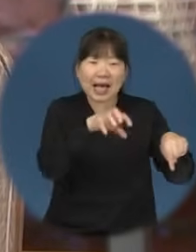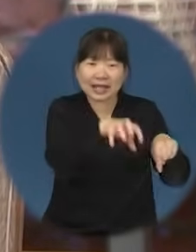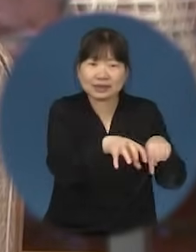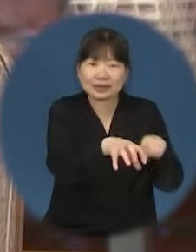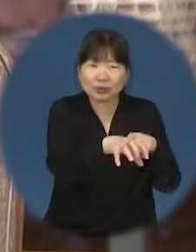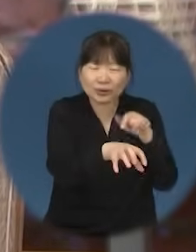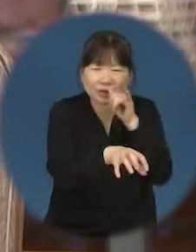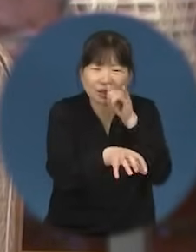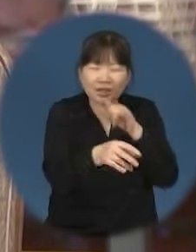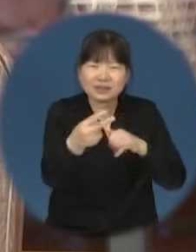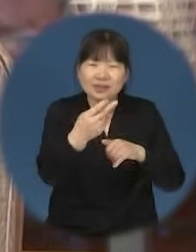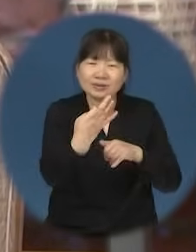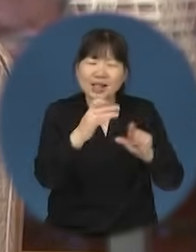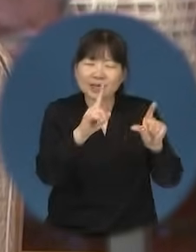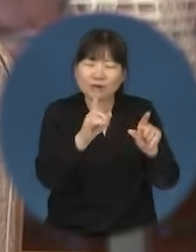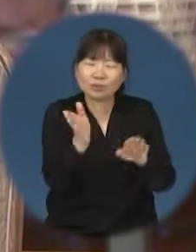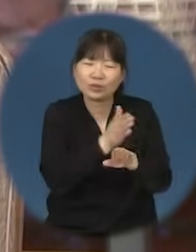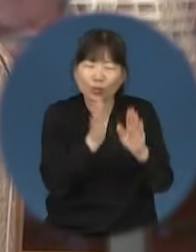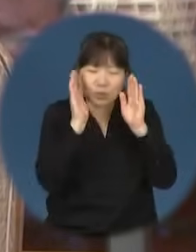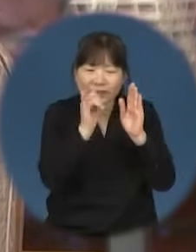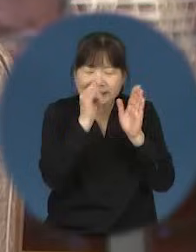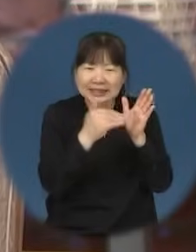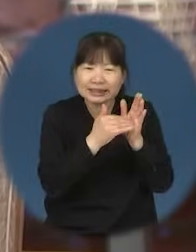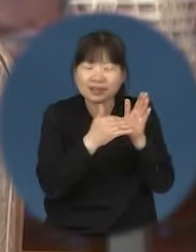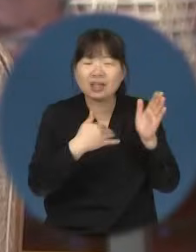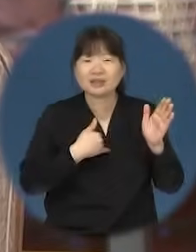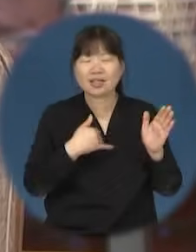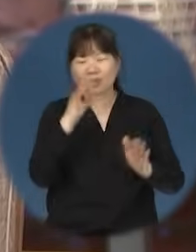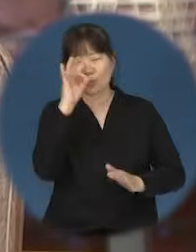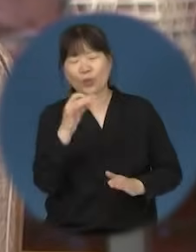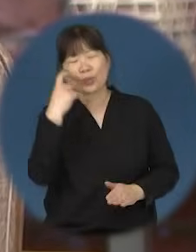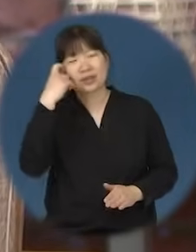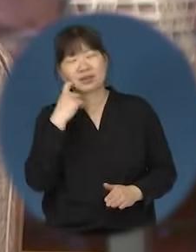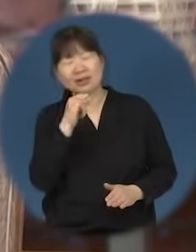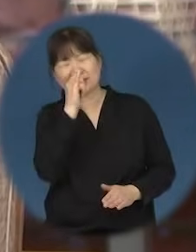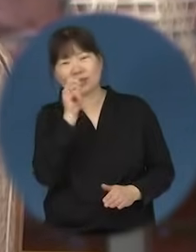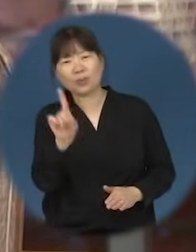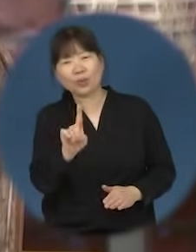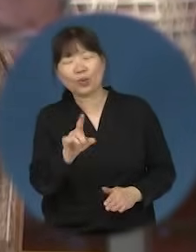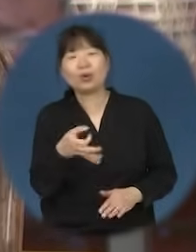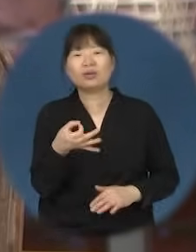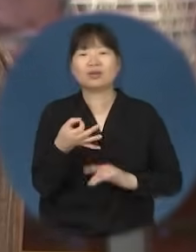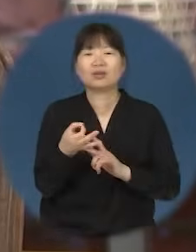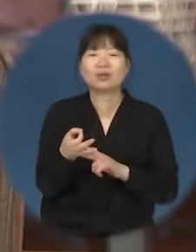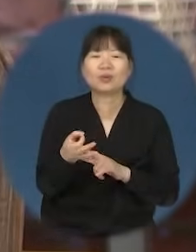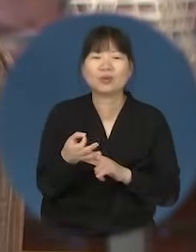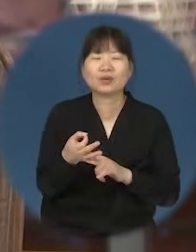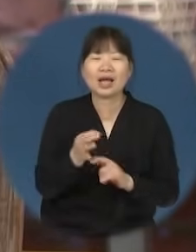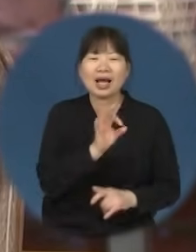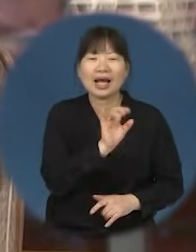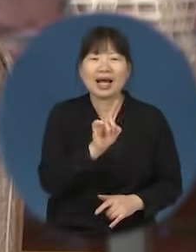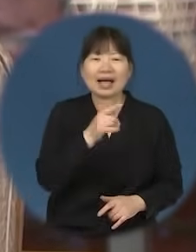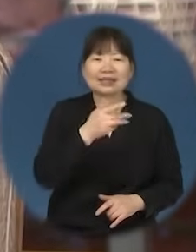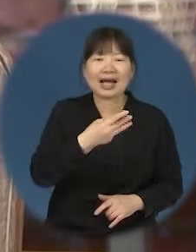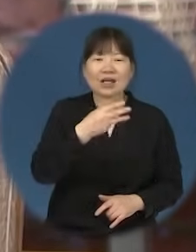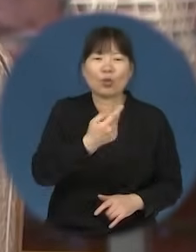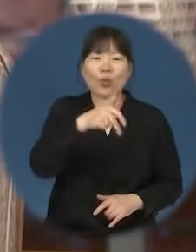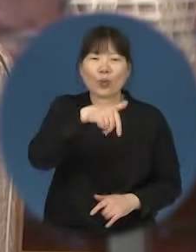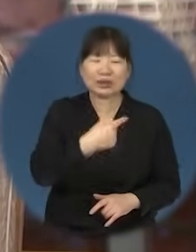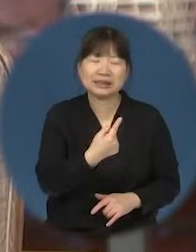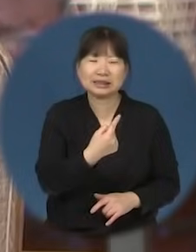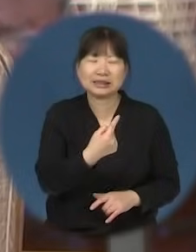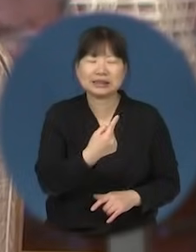2014년에 그때부터 좀 공부를 했었는데 딱 보자마자 제가 느낀 거는 돈이 아날로그가